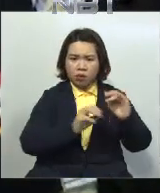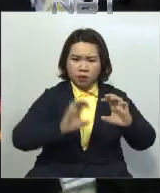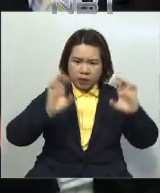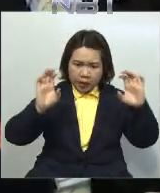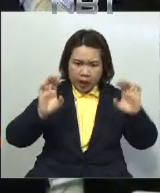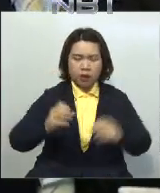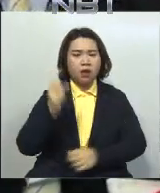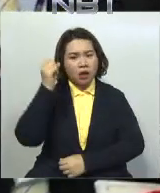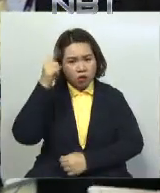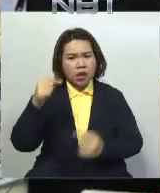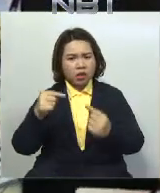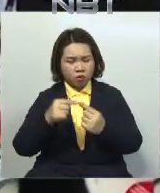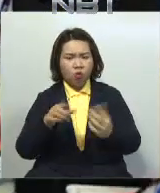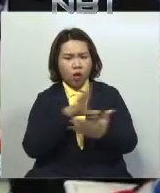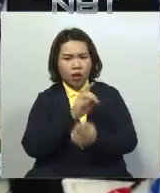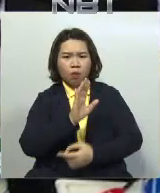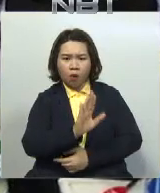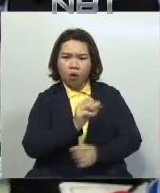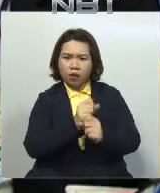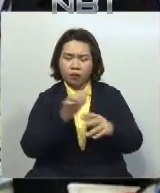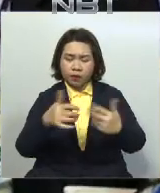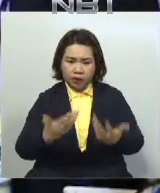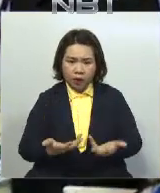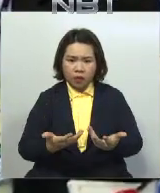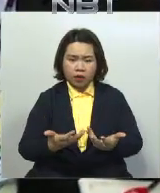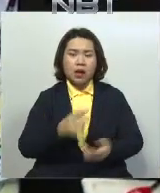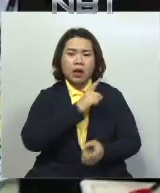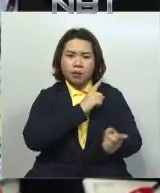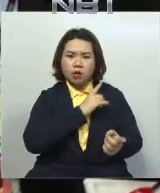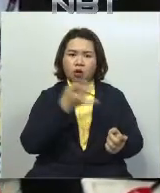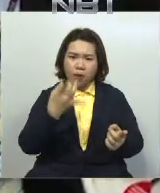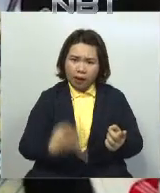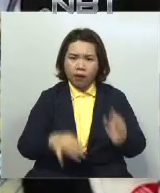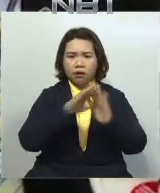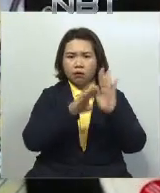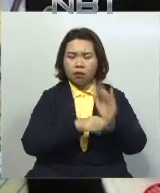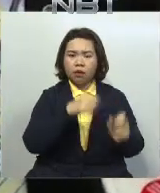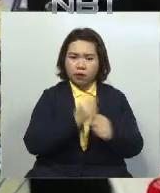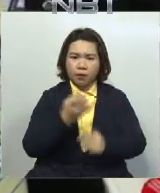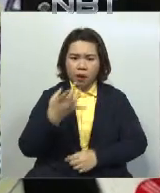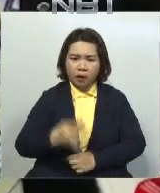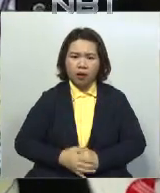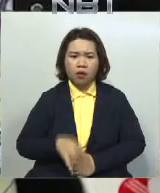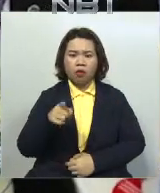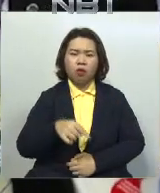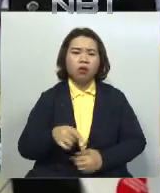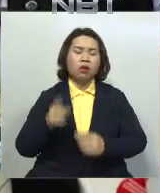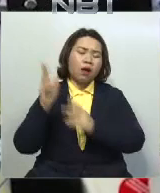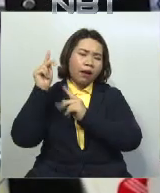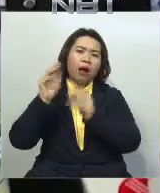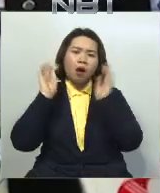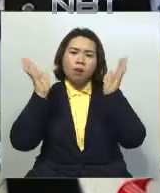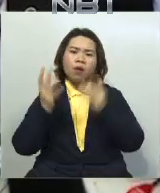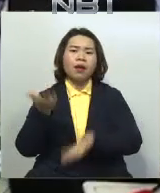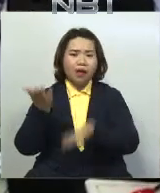เข้าใจในกระบวนการทำเขาบ้างว่าเขาเป็นอย่างไรเขามีหน้าที่อย่างไรขั้นตอนตรงไหนคุณจะเสนออะไรก็เสนอไ